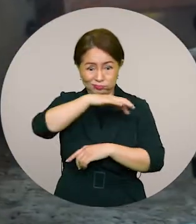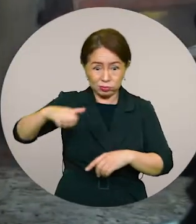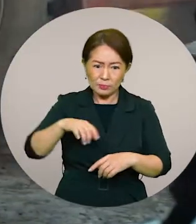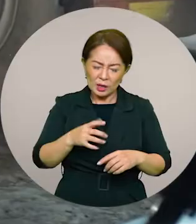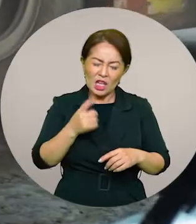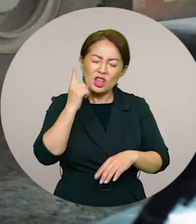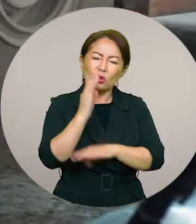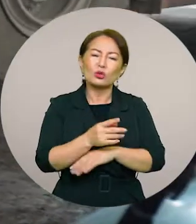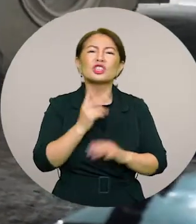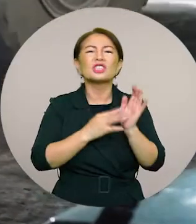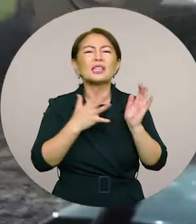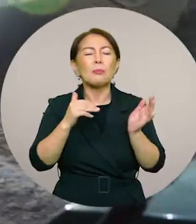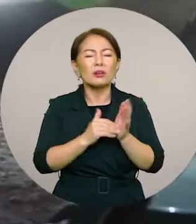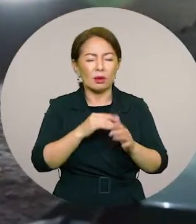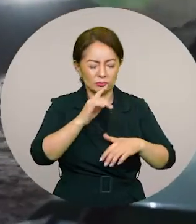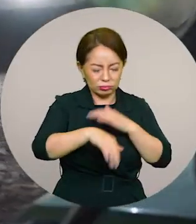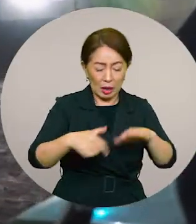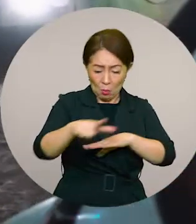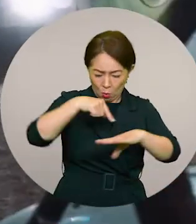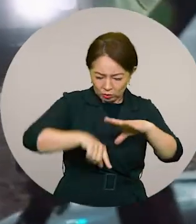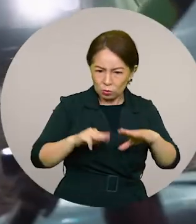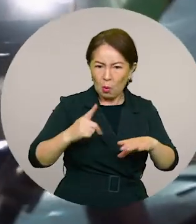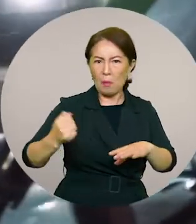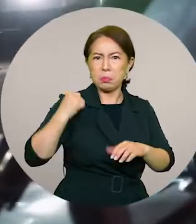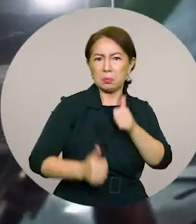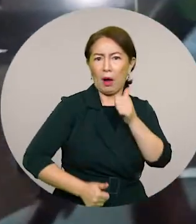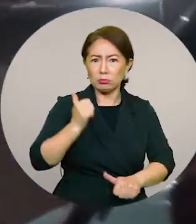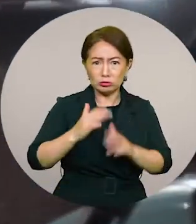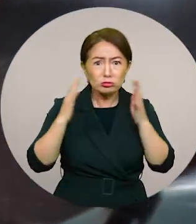хэмжээний хүдэр гаргах нь гүний уурхайн түүхэн дэх том амжилтад тооцогдож байна.